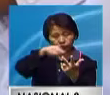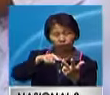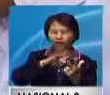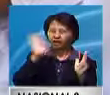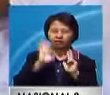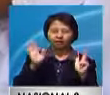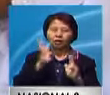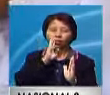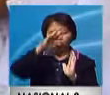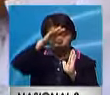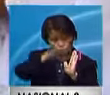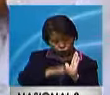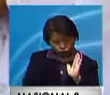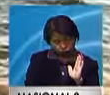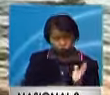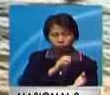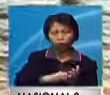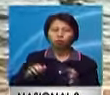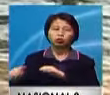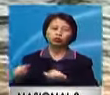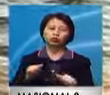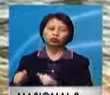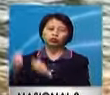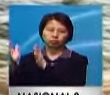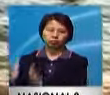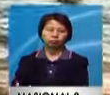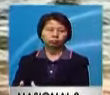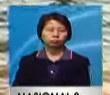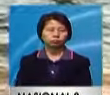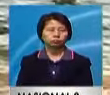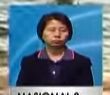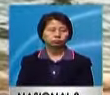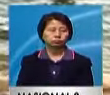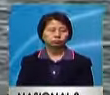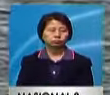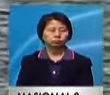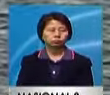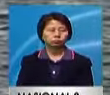berkurangan air hingga menjejaskan aktiviti pengguna.